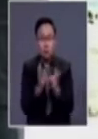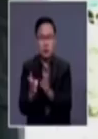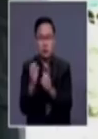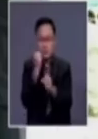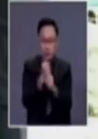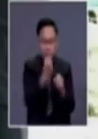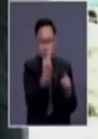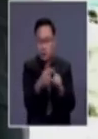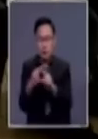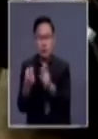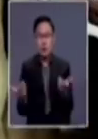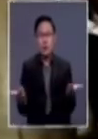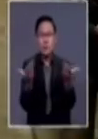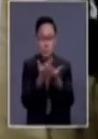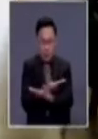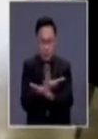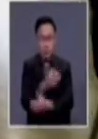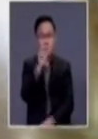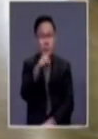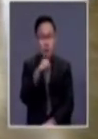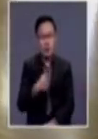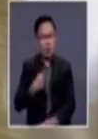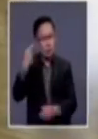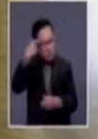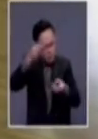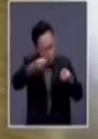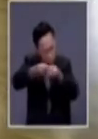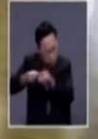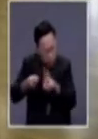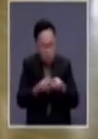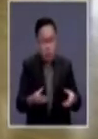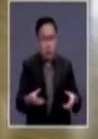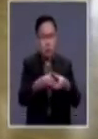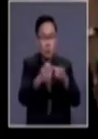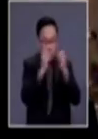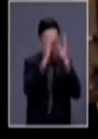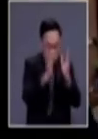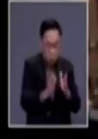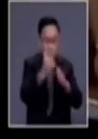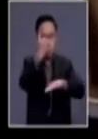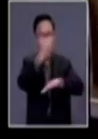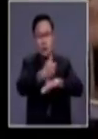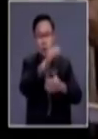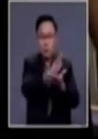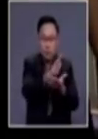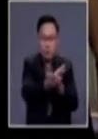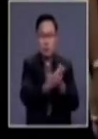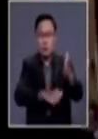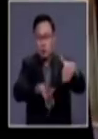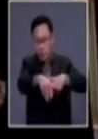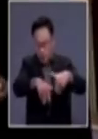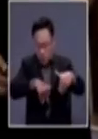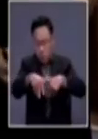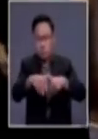เปลี่ยนไปจากเดิมนั่นก็คือหมายความว่าเราระดมความคิดเห็นของคณะครูผอ.ประชาช